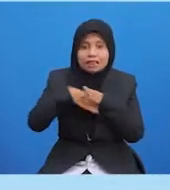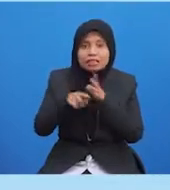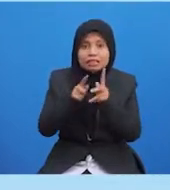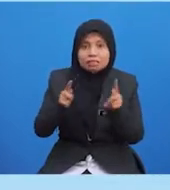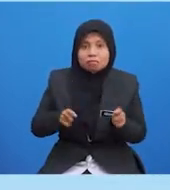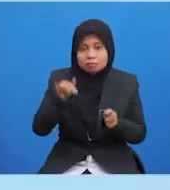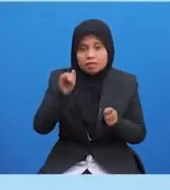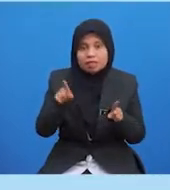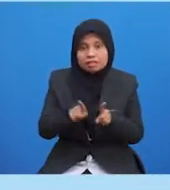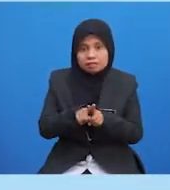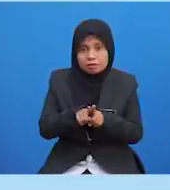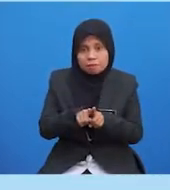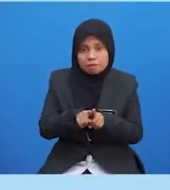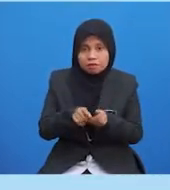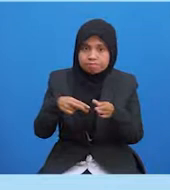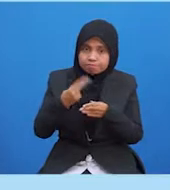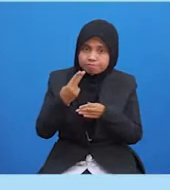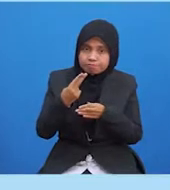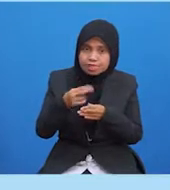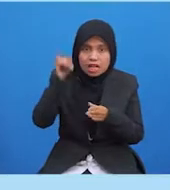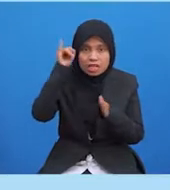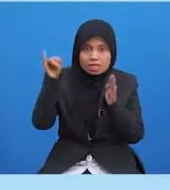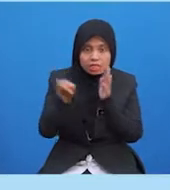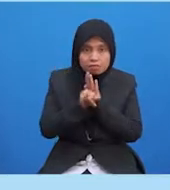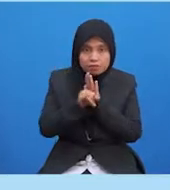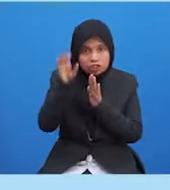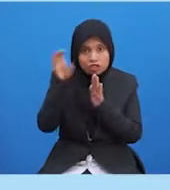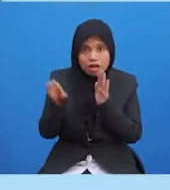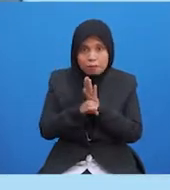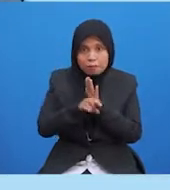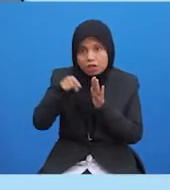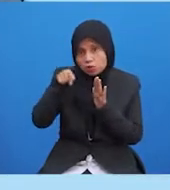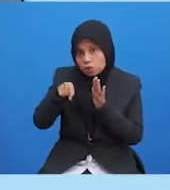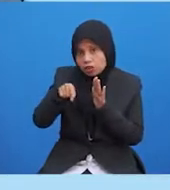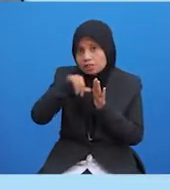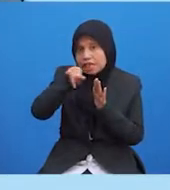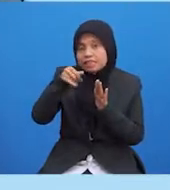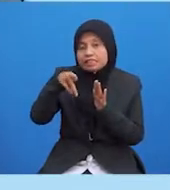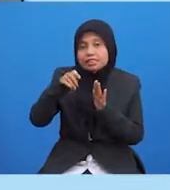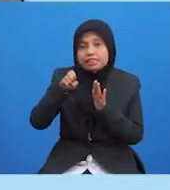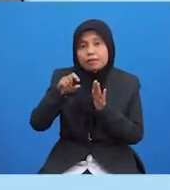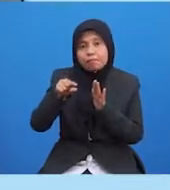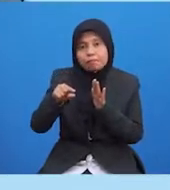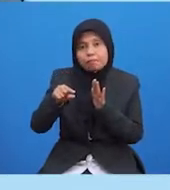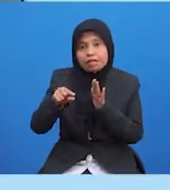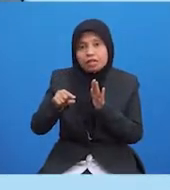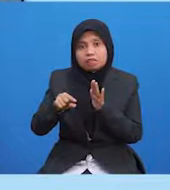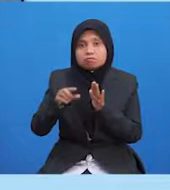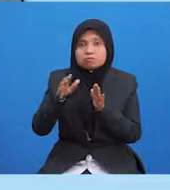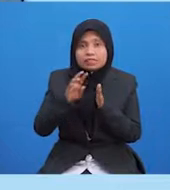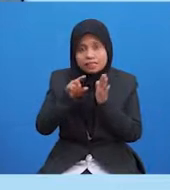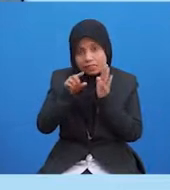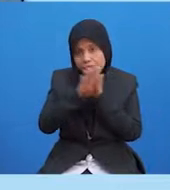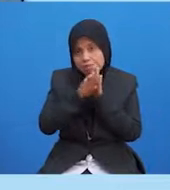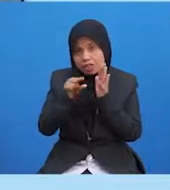sama. Hasilnya, image gambar.jpg telah menjadi image latar